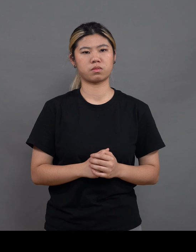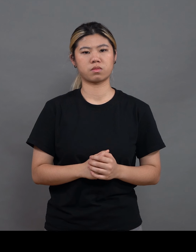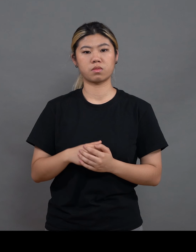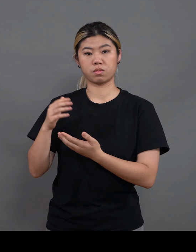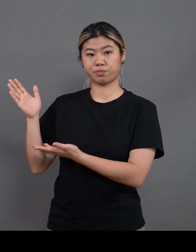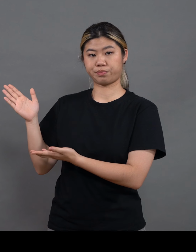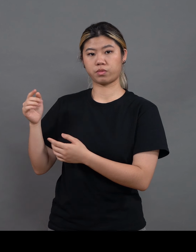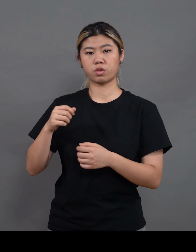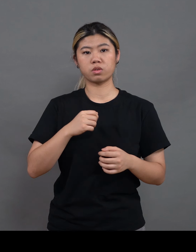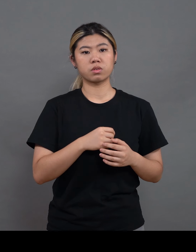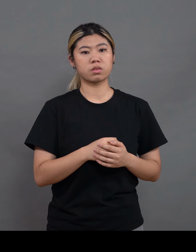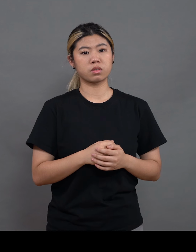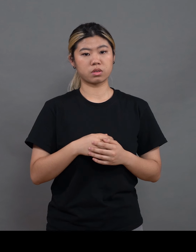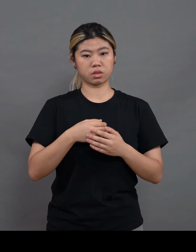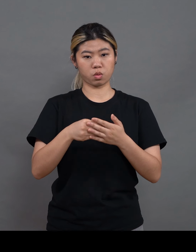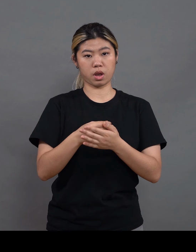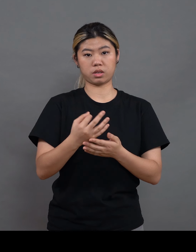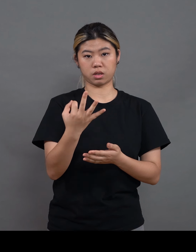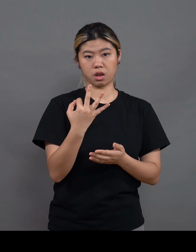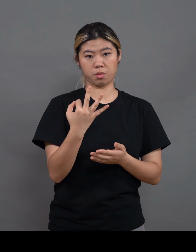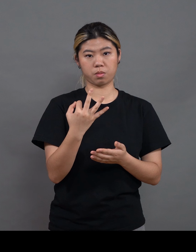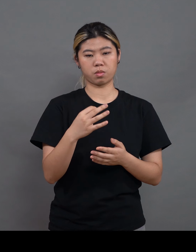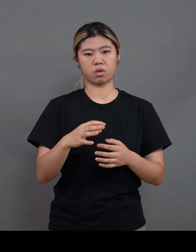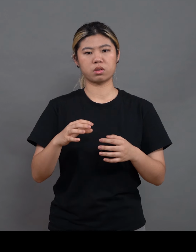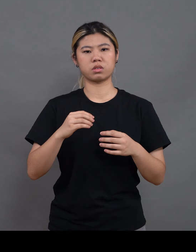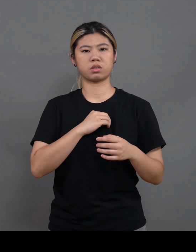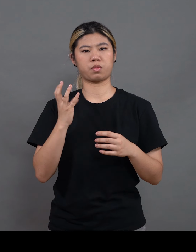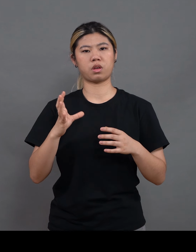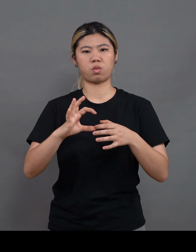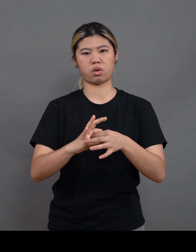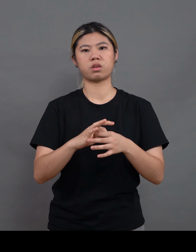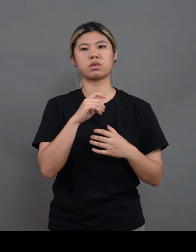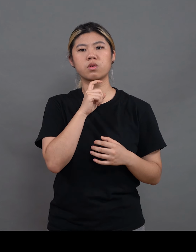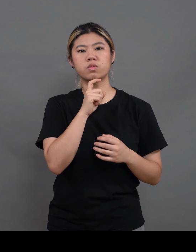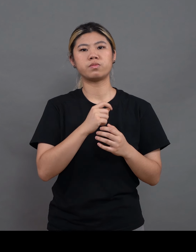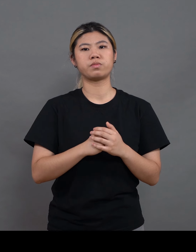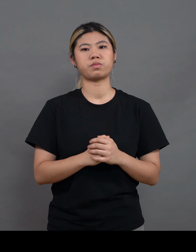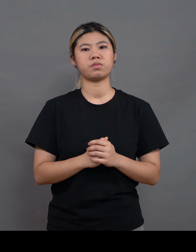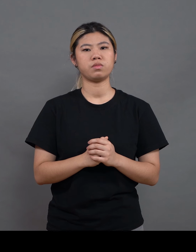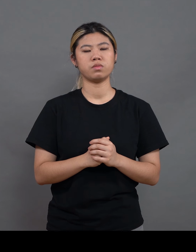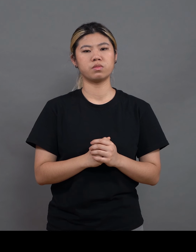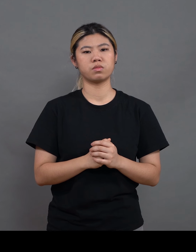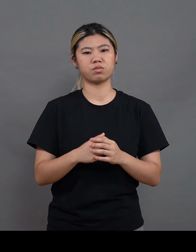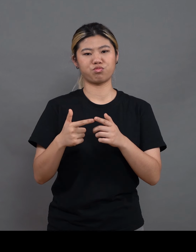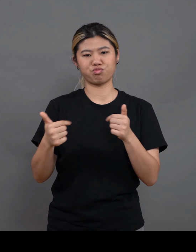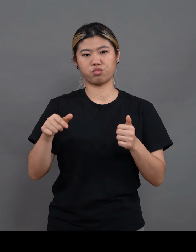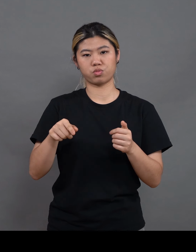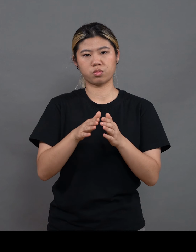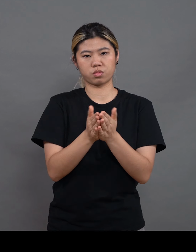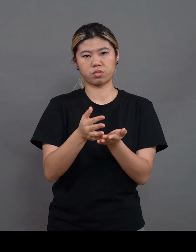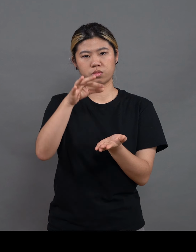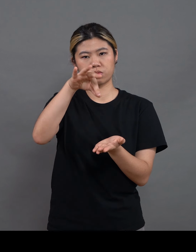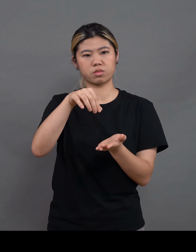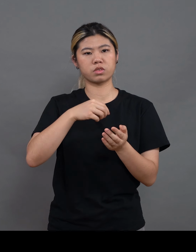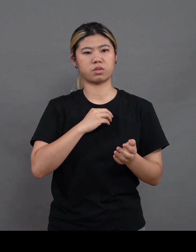这个《天涯之歌》它的3个部分，它跟心理有关的一部分，就对应的那个 Rorschach